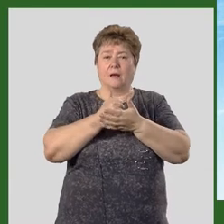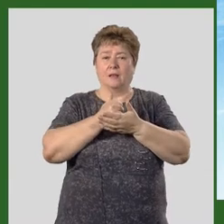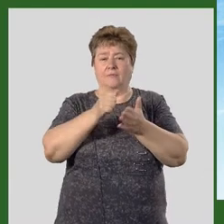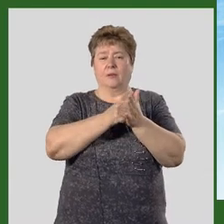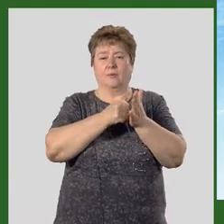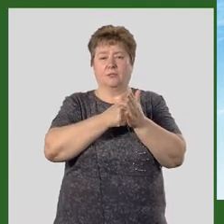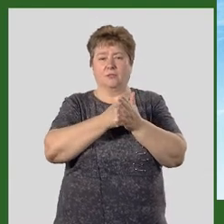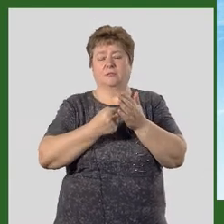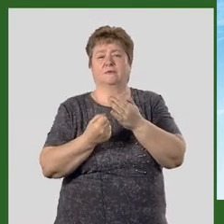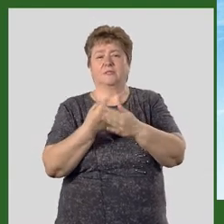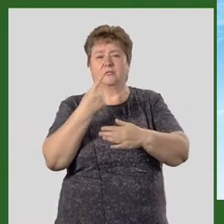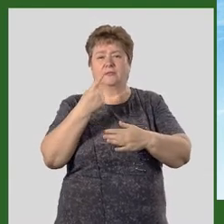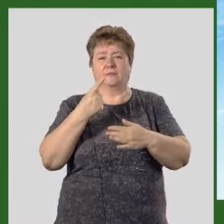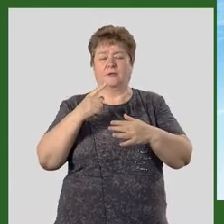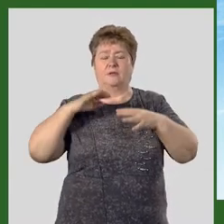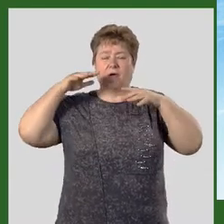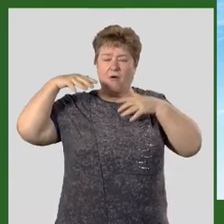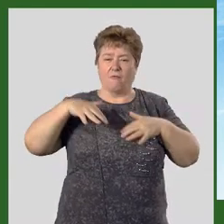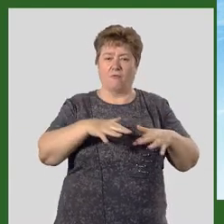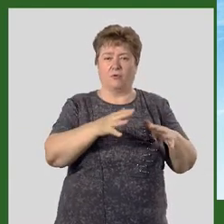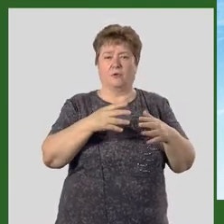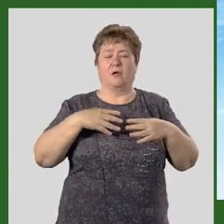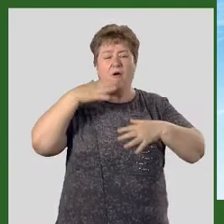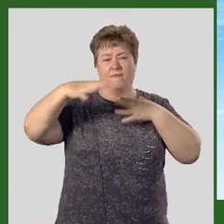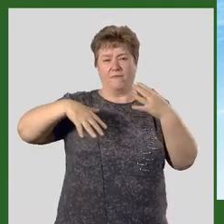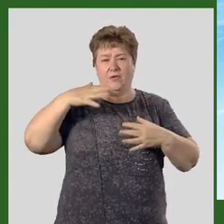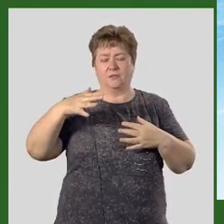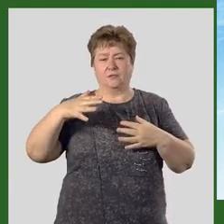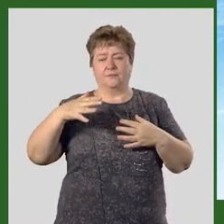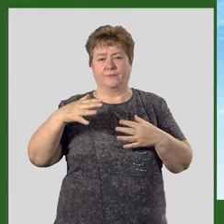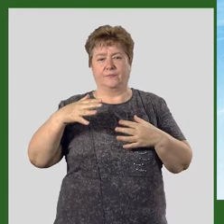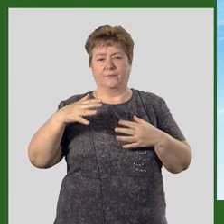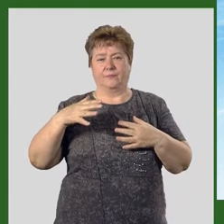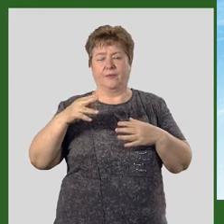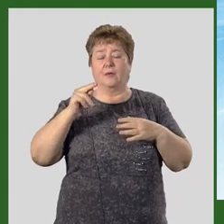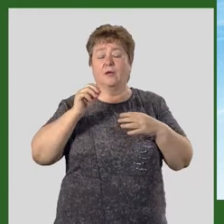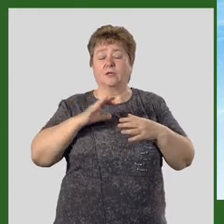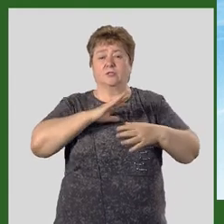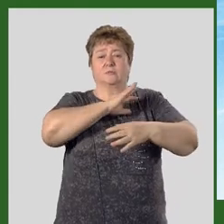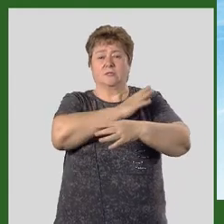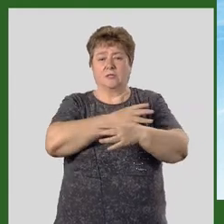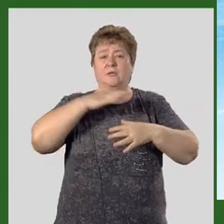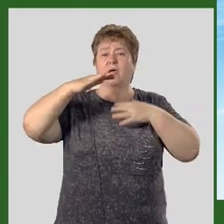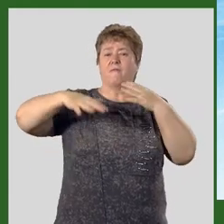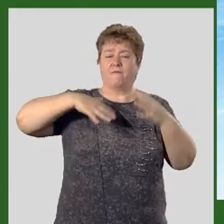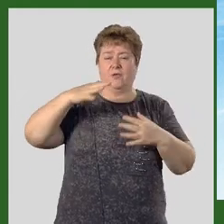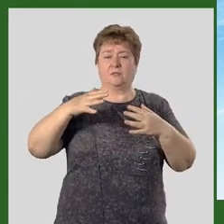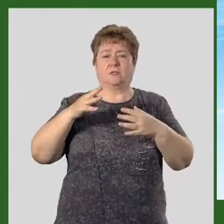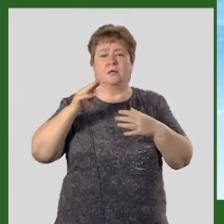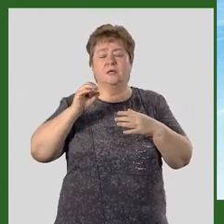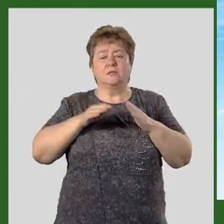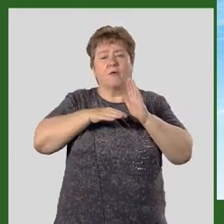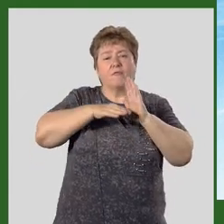Главная причина возникновения волн – ветер. Чем сильнее ветер,